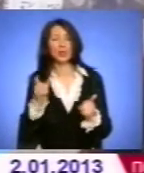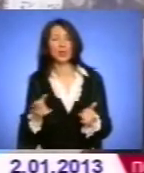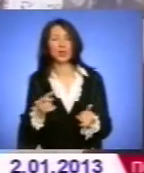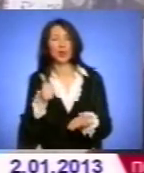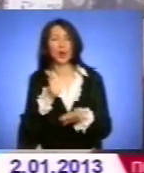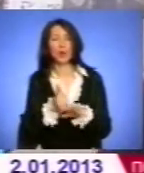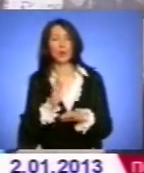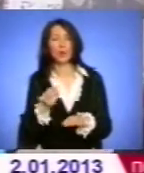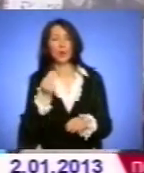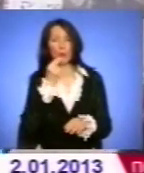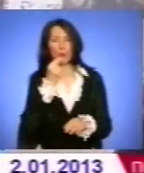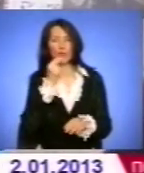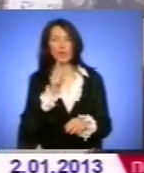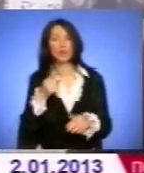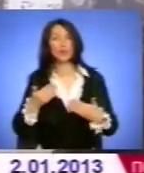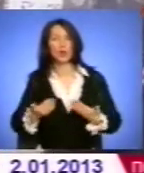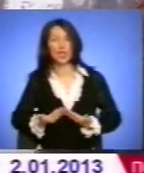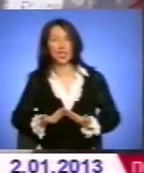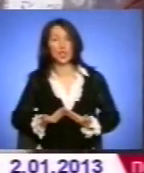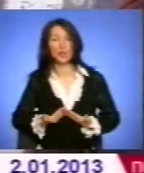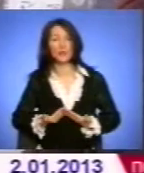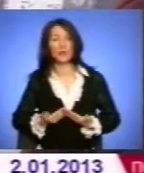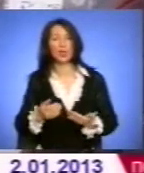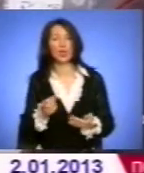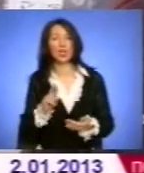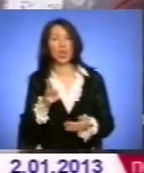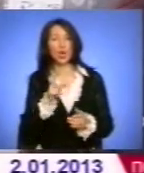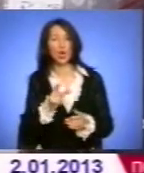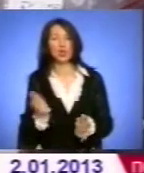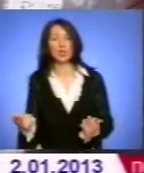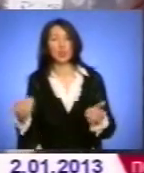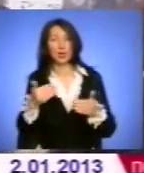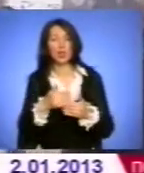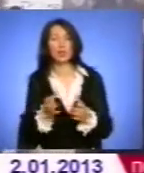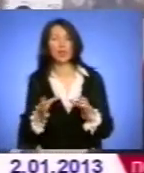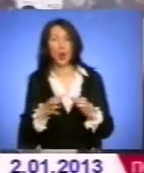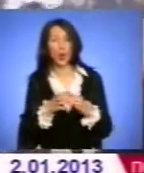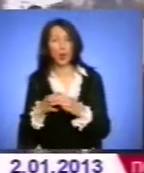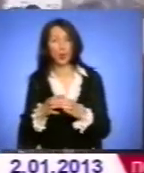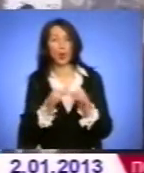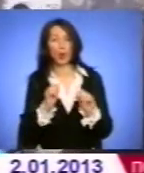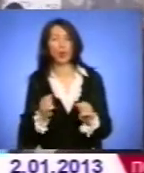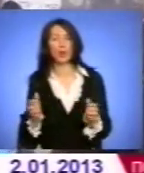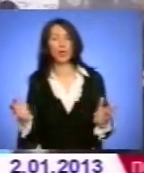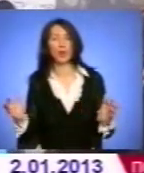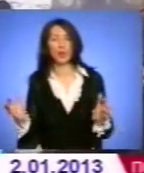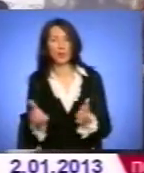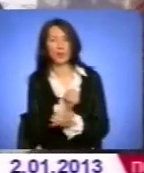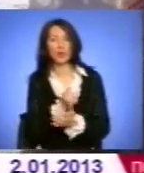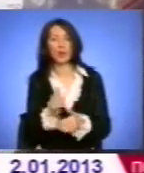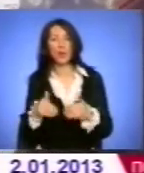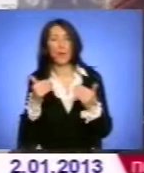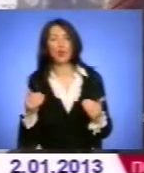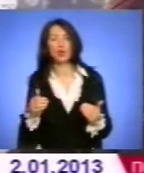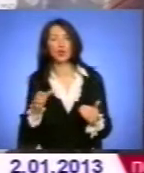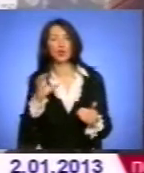поїсти і, відповідно, для того, щоб вижити. Ну, а як люди збиралися гуртом, вони могли вполювати більшу здобич, могли приготувати